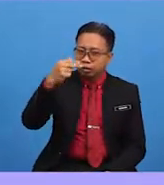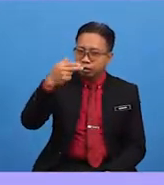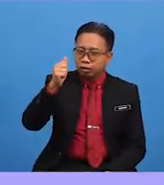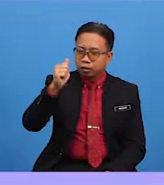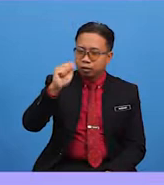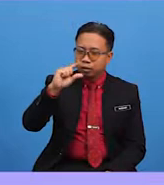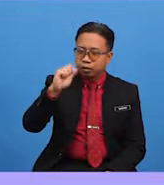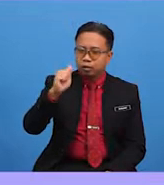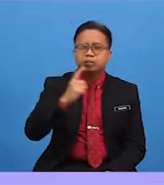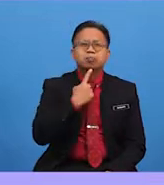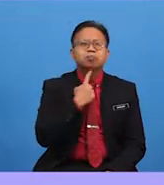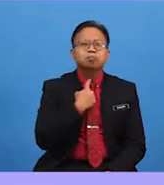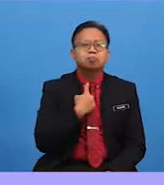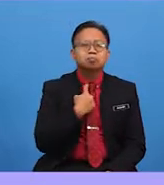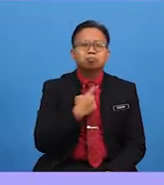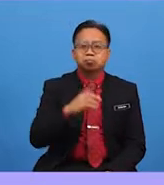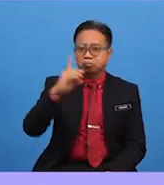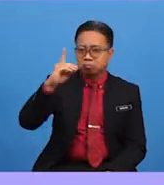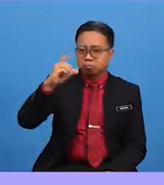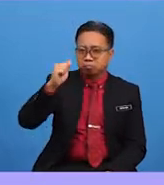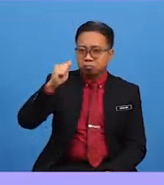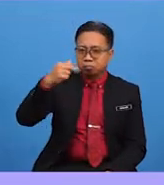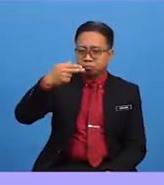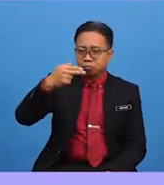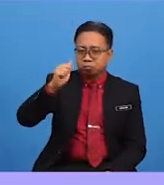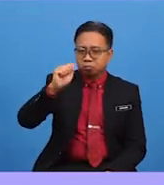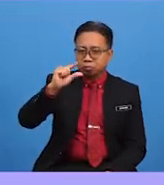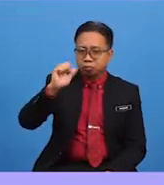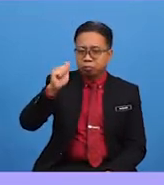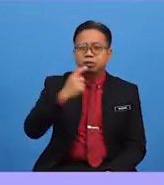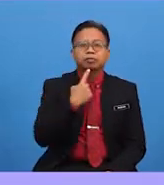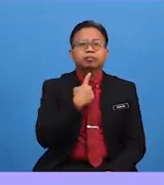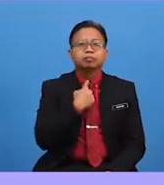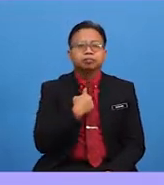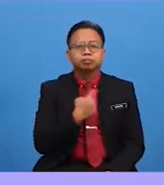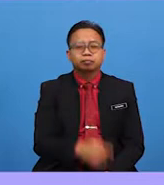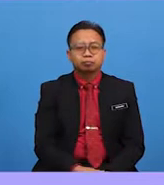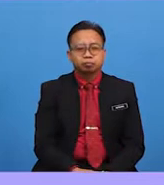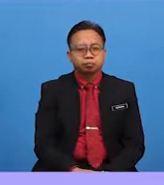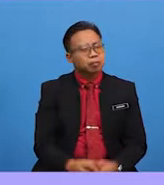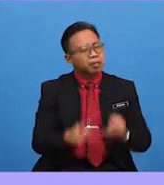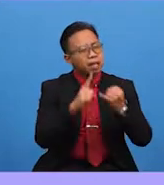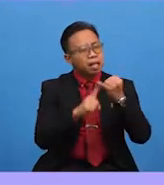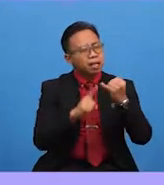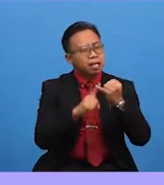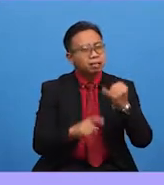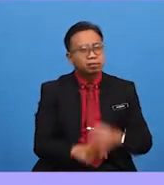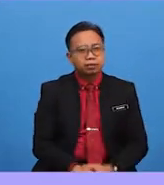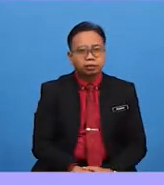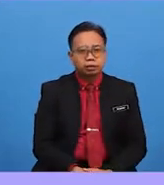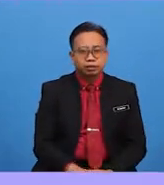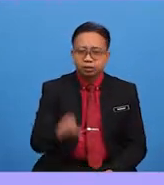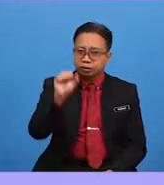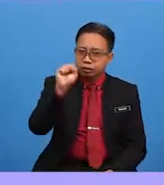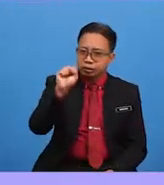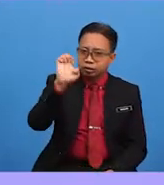ga. Da, ha, ga. Dan jawapan yang terakhir,